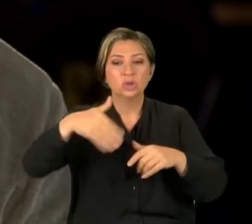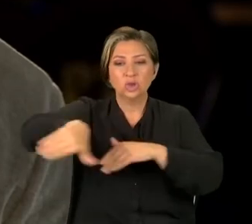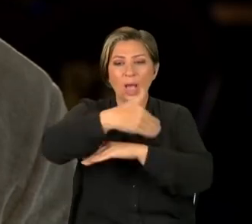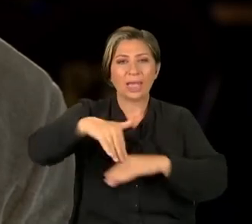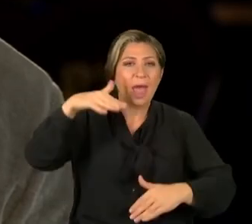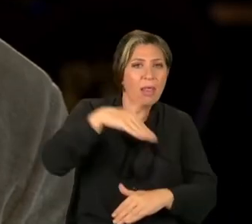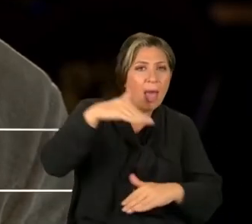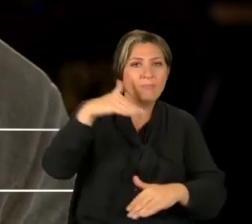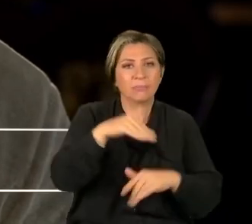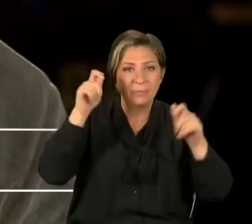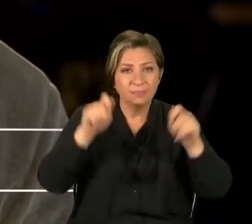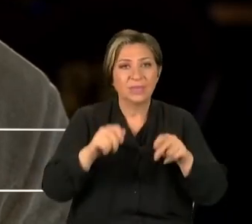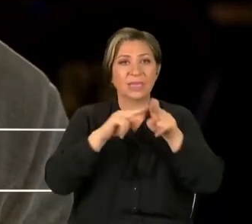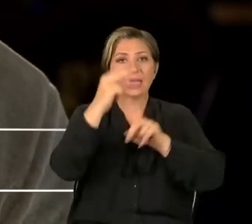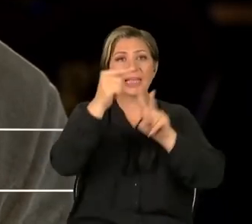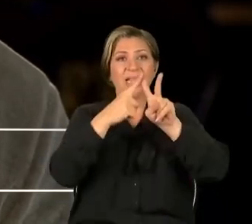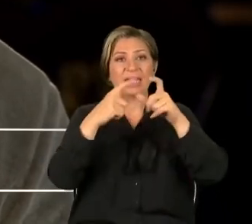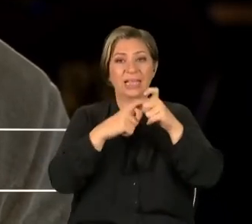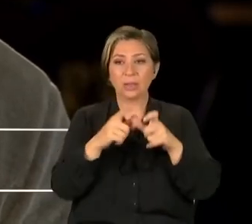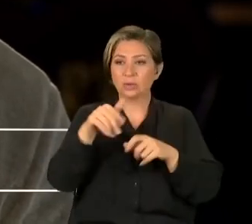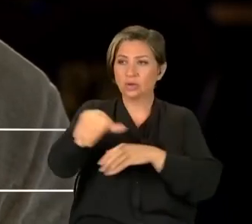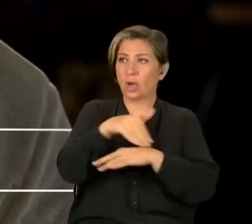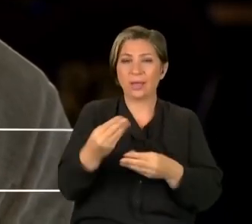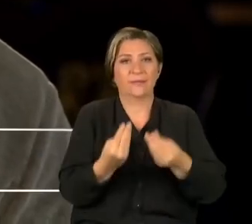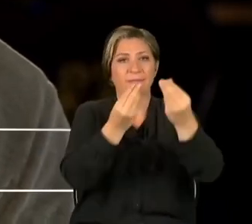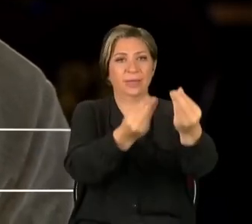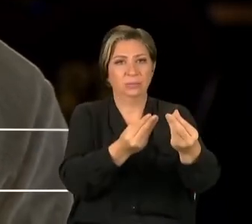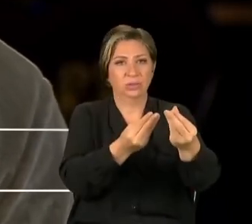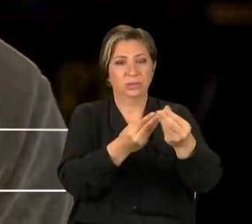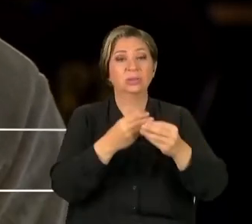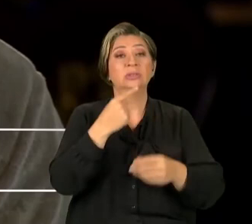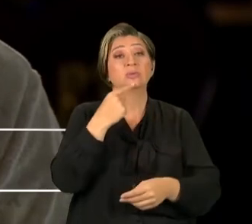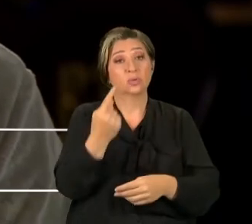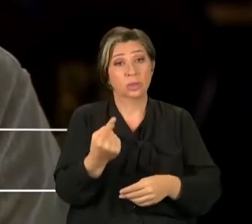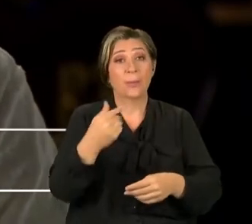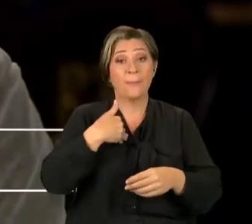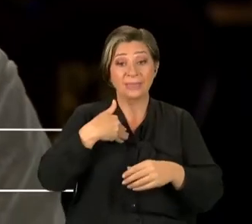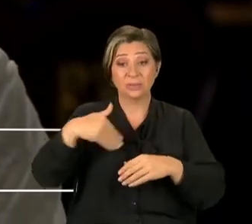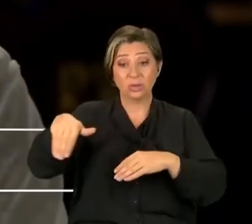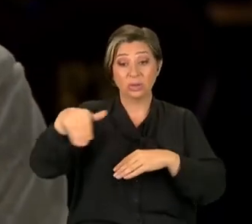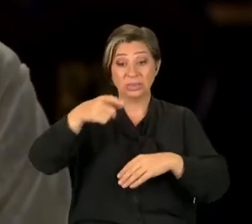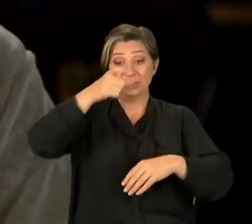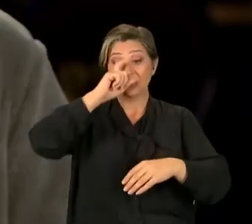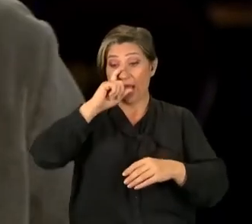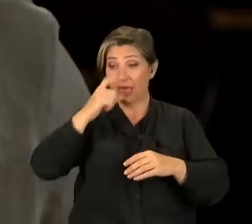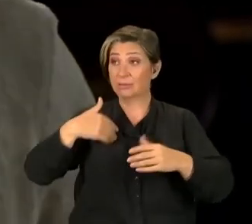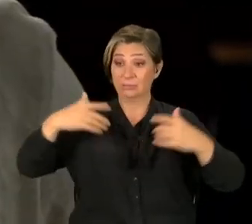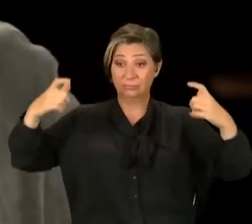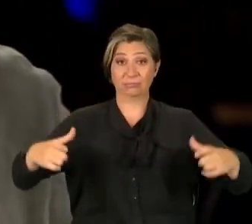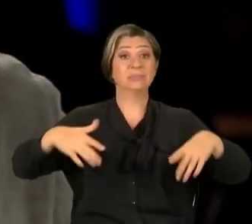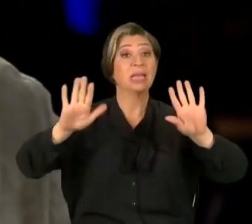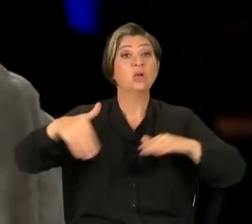başladığın için King lakabında sokaktan almışsın ve diyorsun ki soka sarayın Kralı değiliz